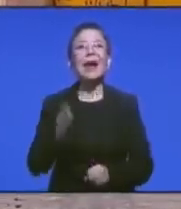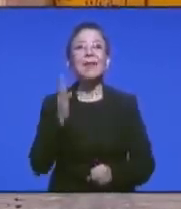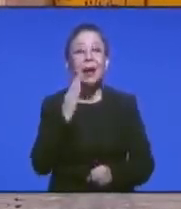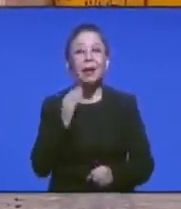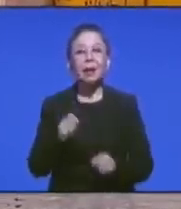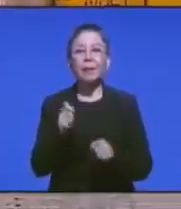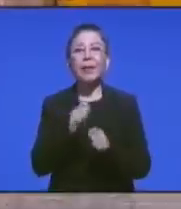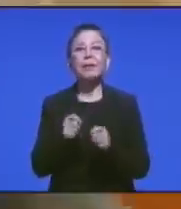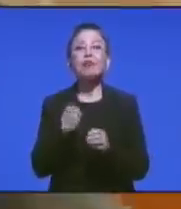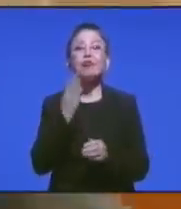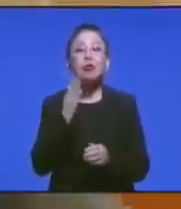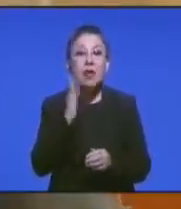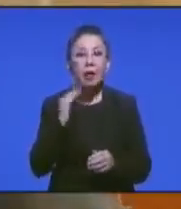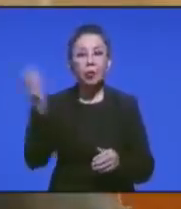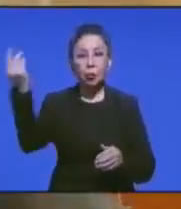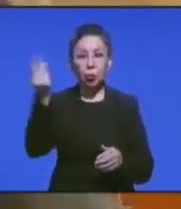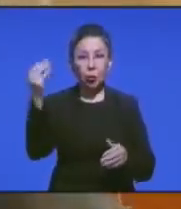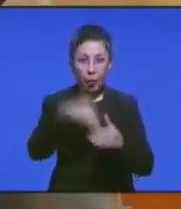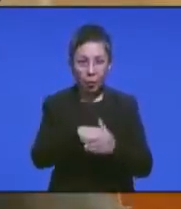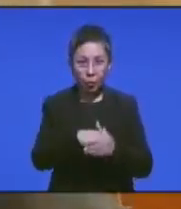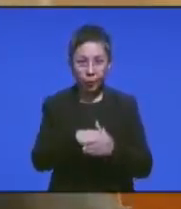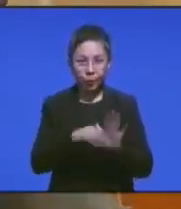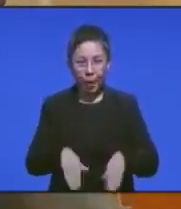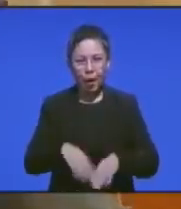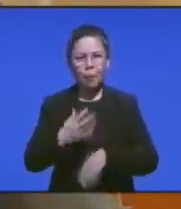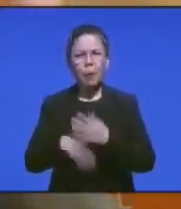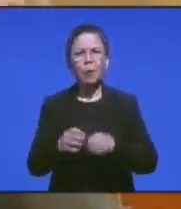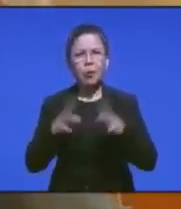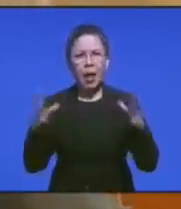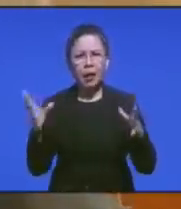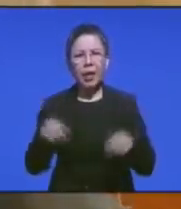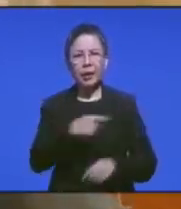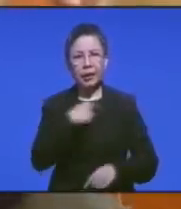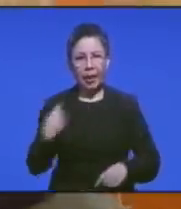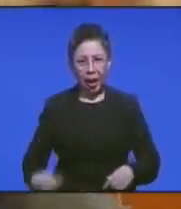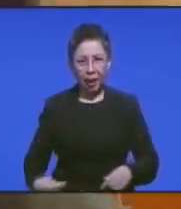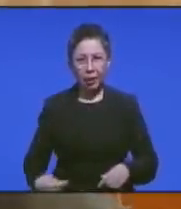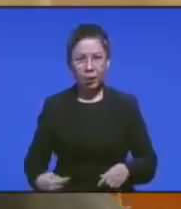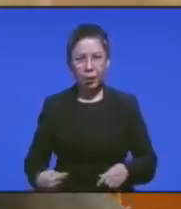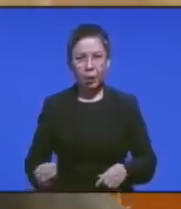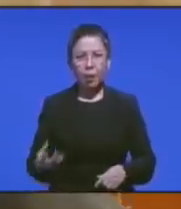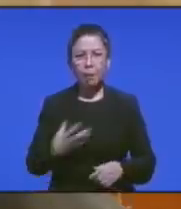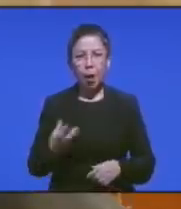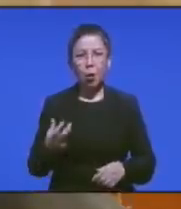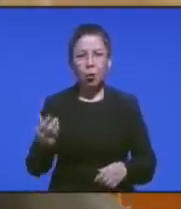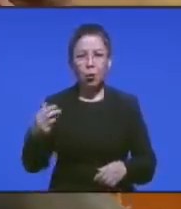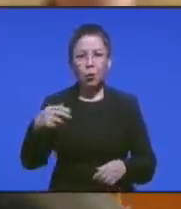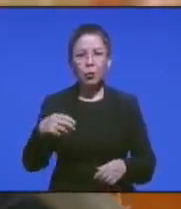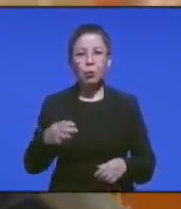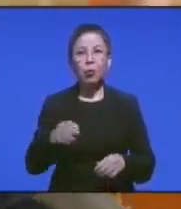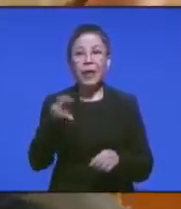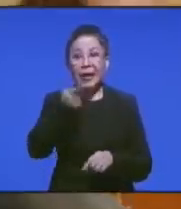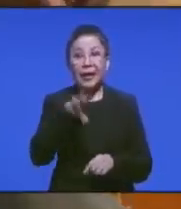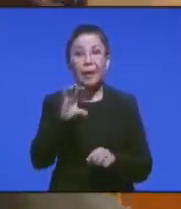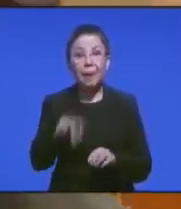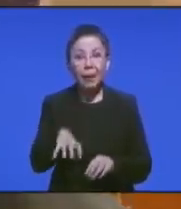investor. Ada pabrik-pabrik atau perusahaan besar yang dari China, dari Cina, pindahnya itu bukan ke Indonesia,